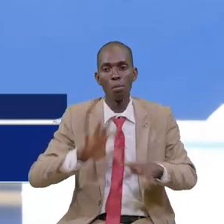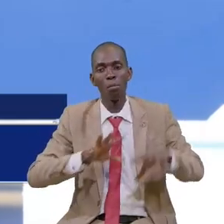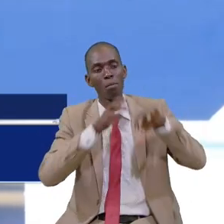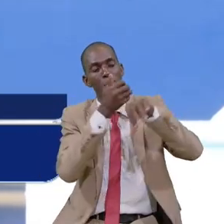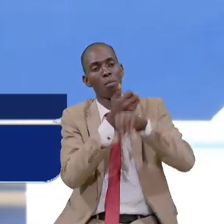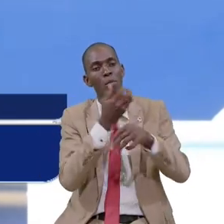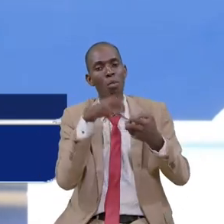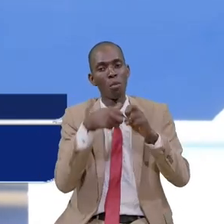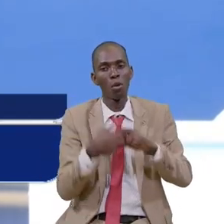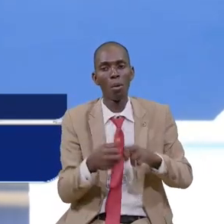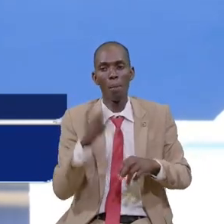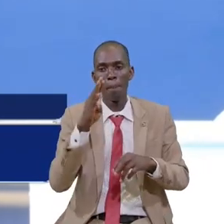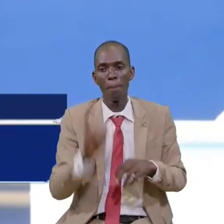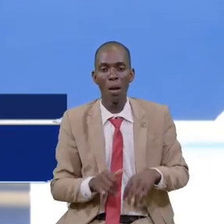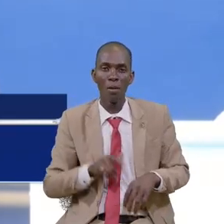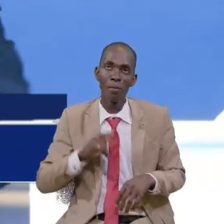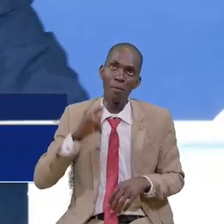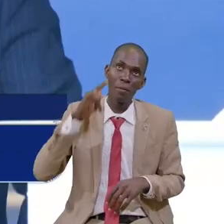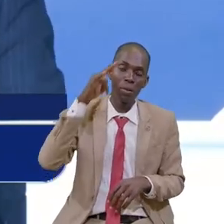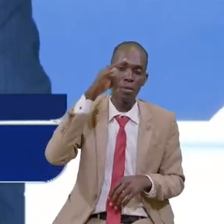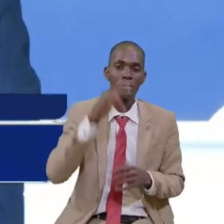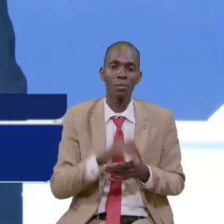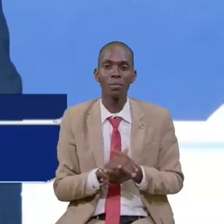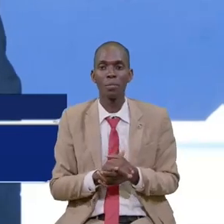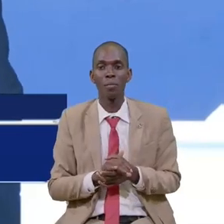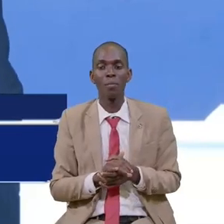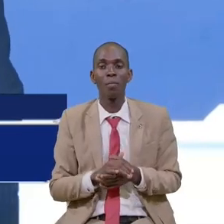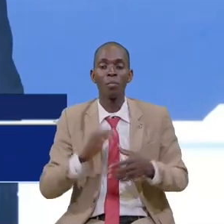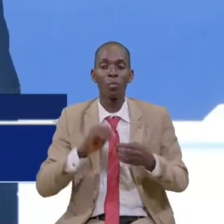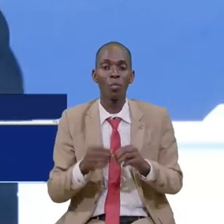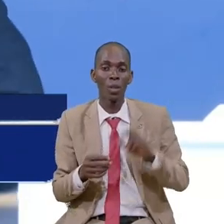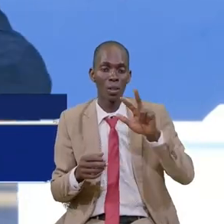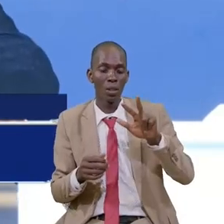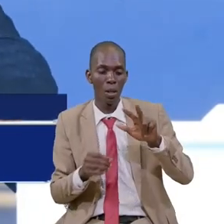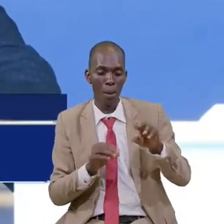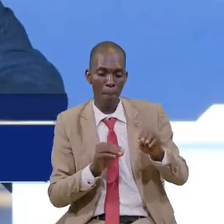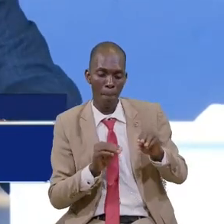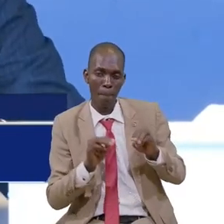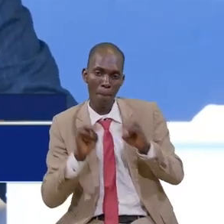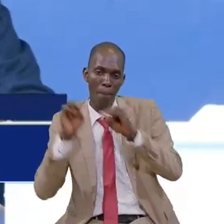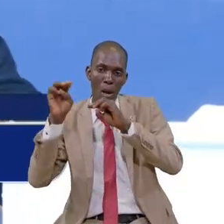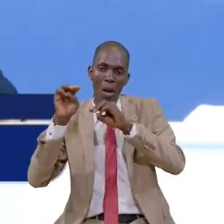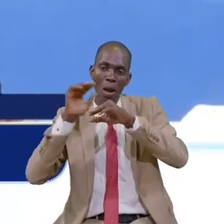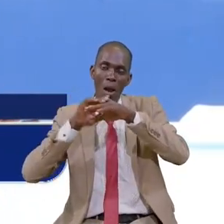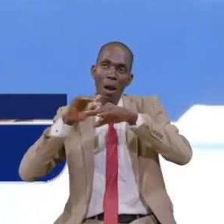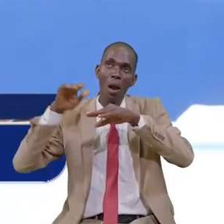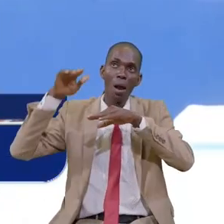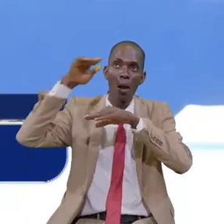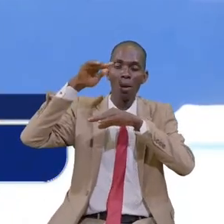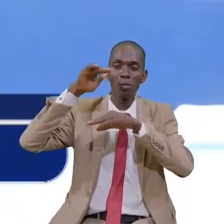Deuxièmement, profiter, tirer avantage des montagnes. Troisièmement, c'est prendre l'envol au-dessus de